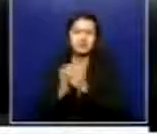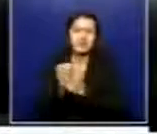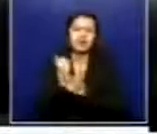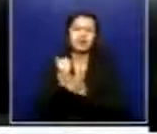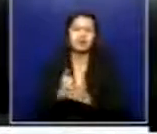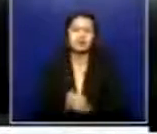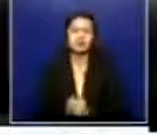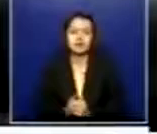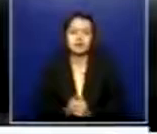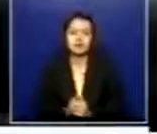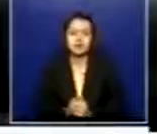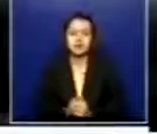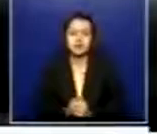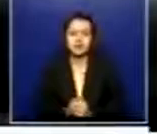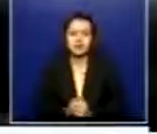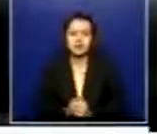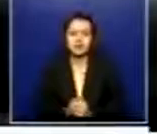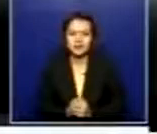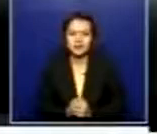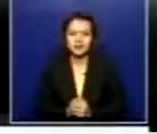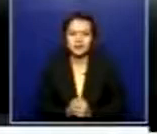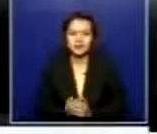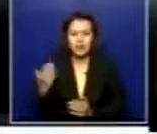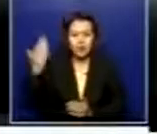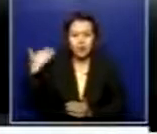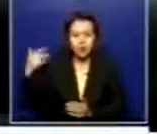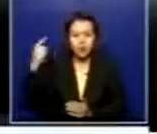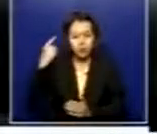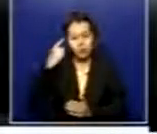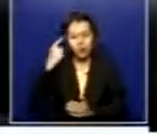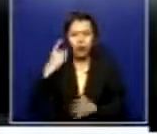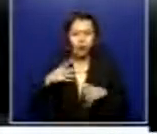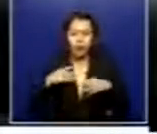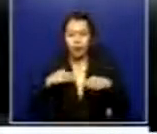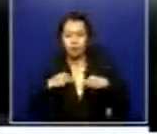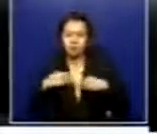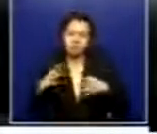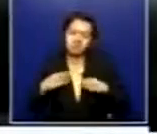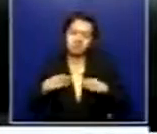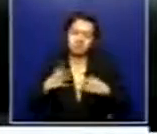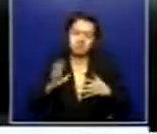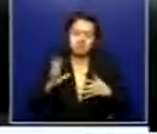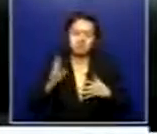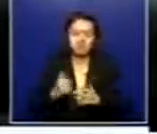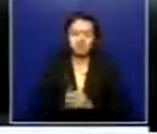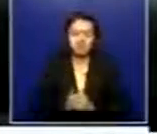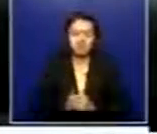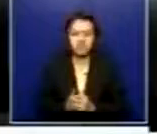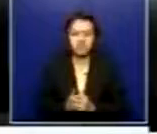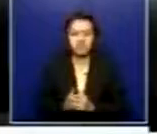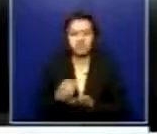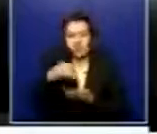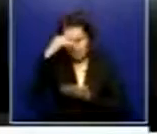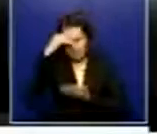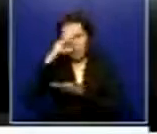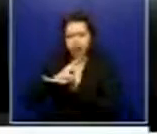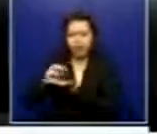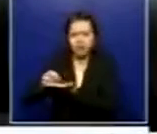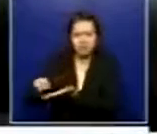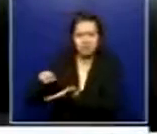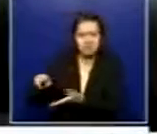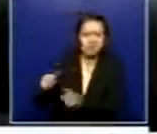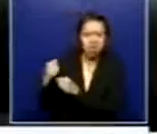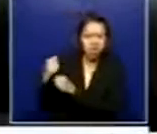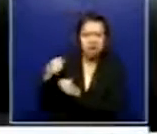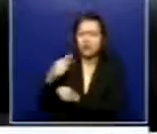ที่ผ่านมาเราไม่เคยจะยอมรับต่อปรากฏการณ์ของการต่อสู้ของนักศึกษา